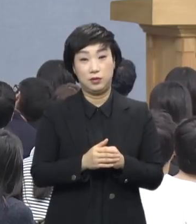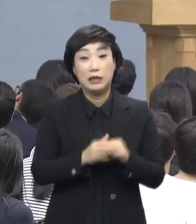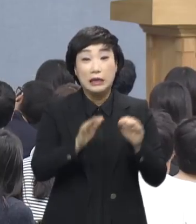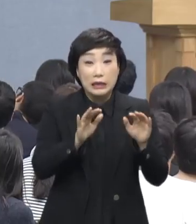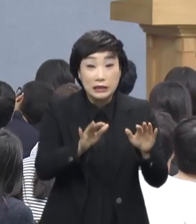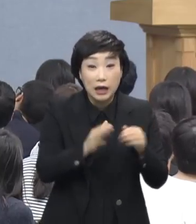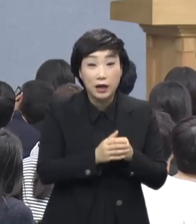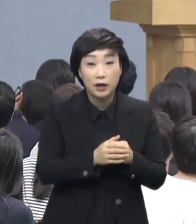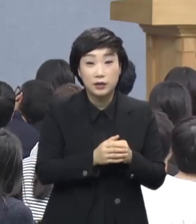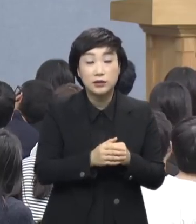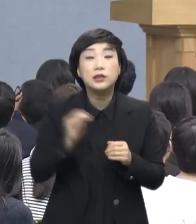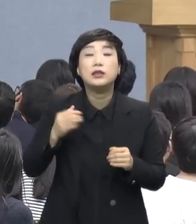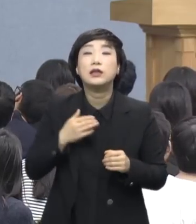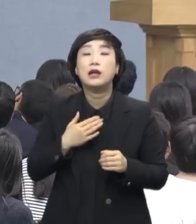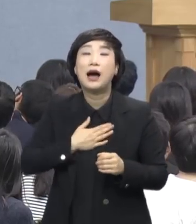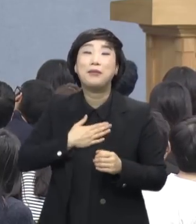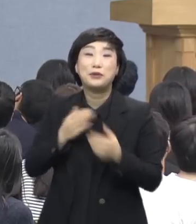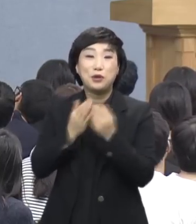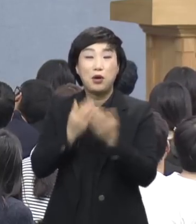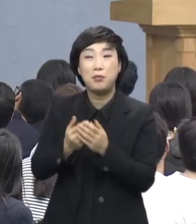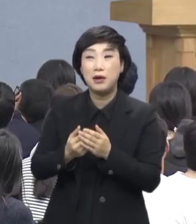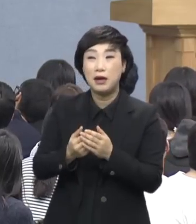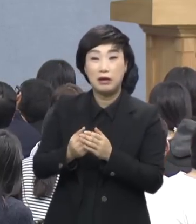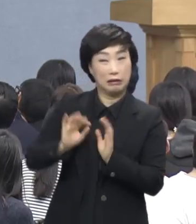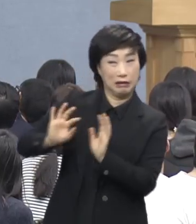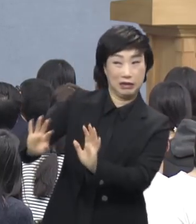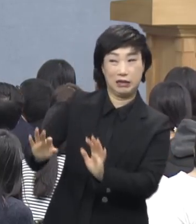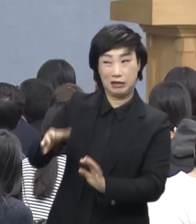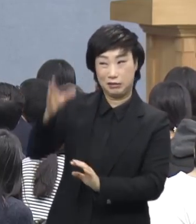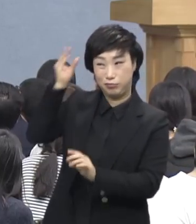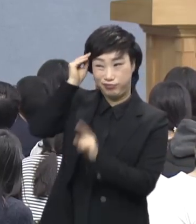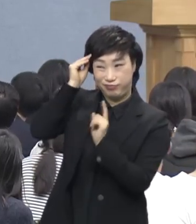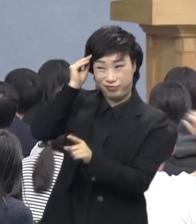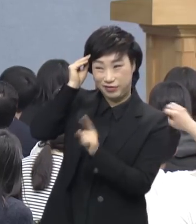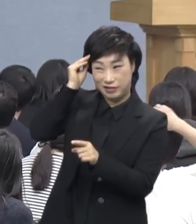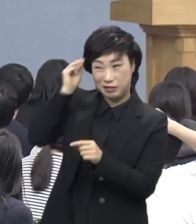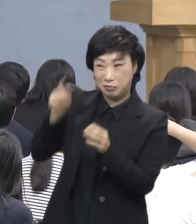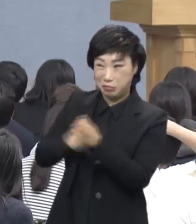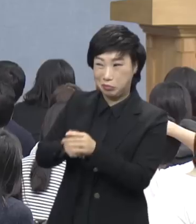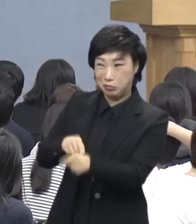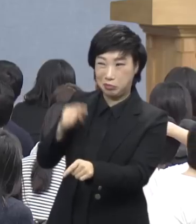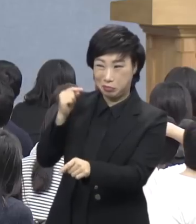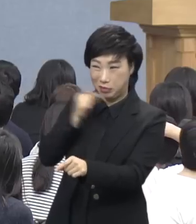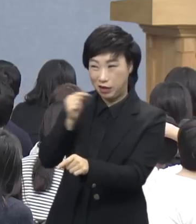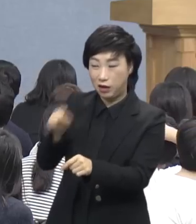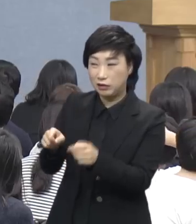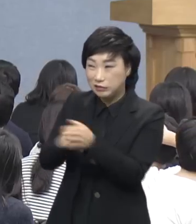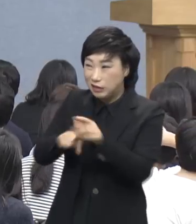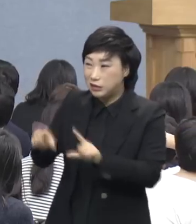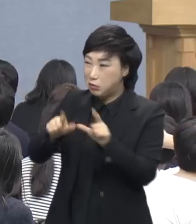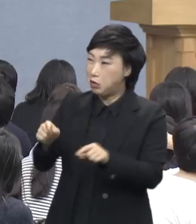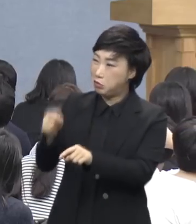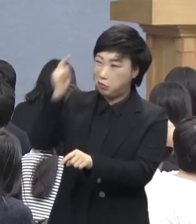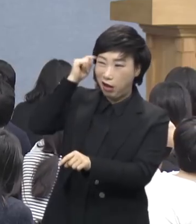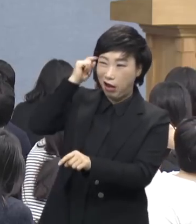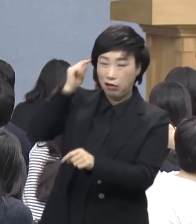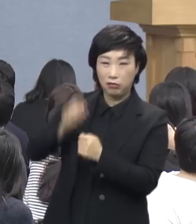철저하게 이쪽을 배제하면 무식하네, 뭐고 그렇게 믿어야 되네, 신앙생활을 그래야